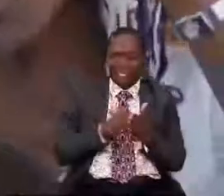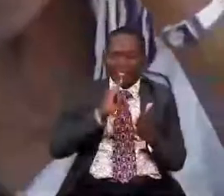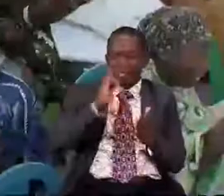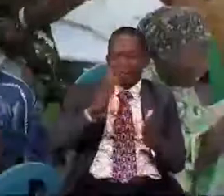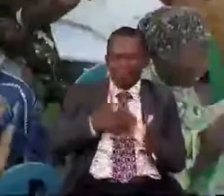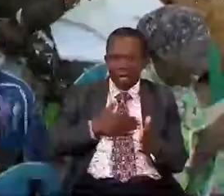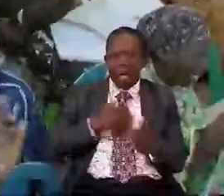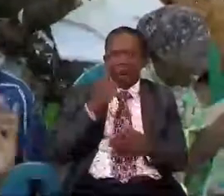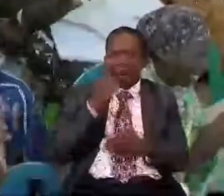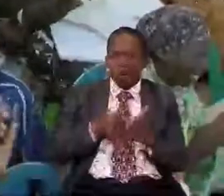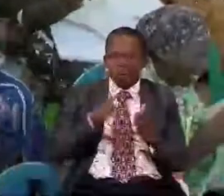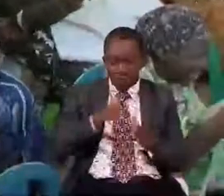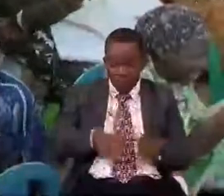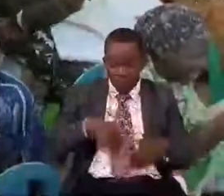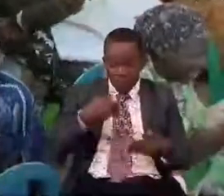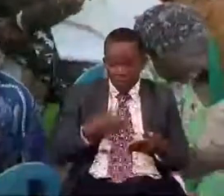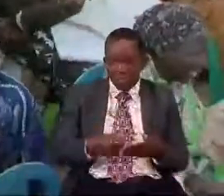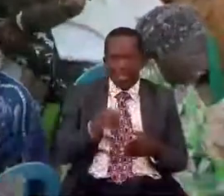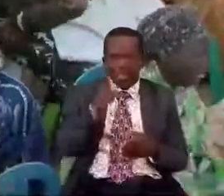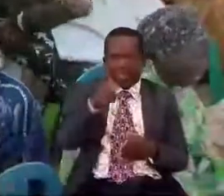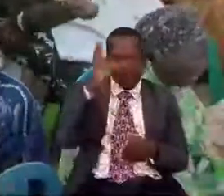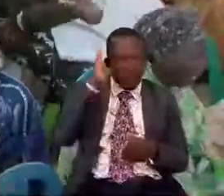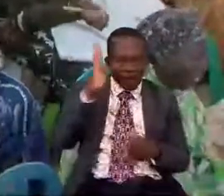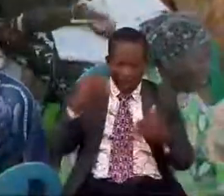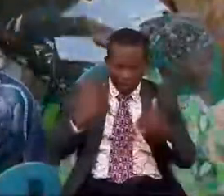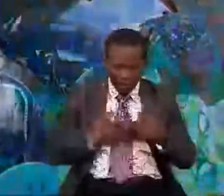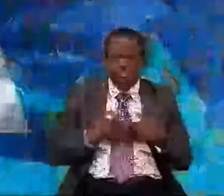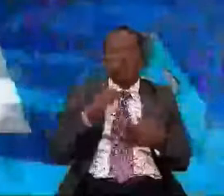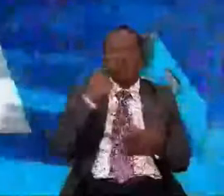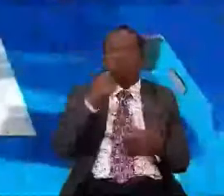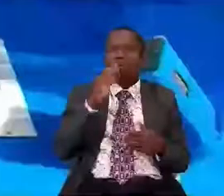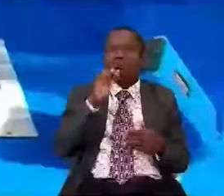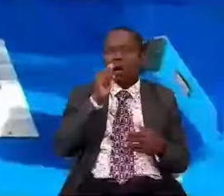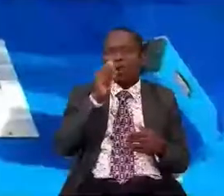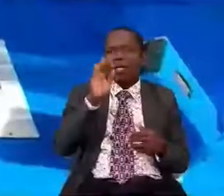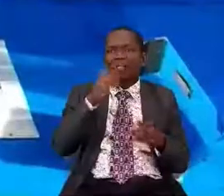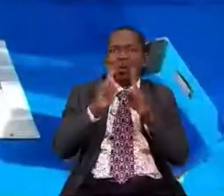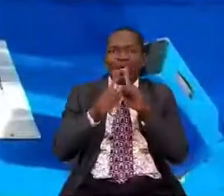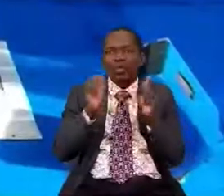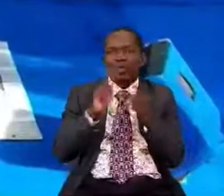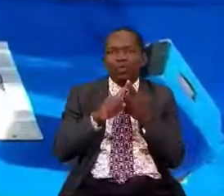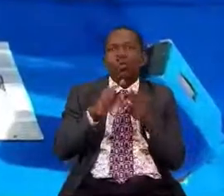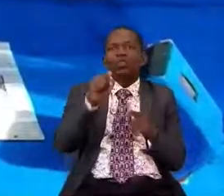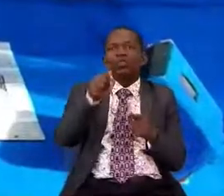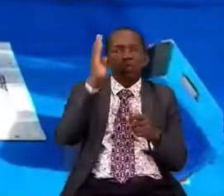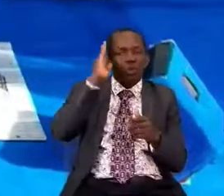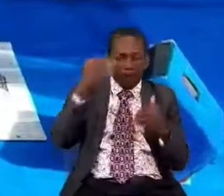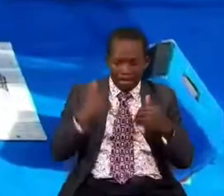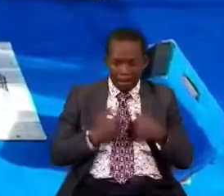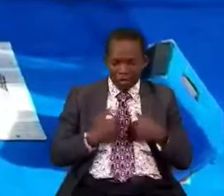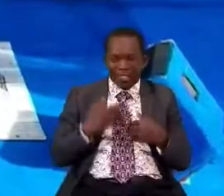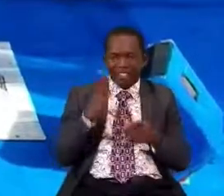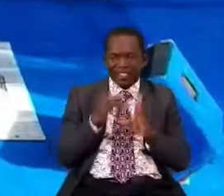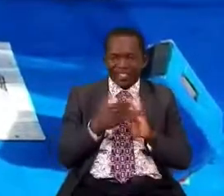De qui est-ce que je parle là-bas? Tu vas posséder au nom de Jésus. Parce que maintenant, il nous dit que nous nous approprions et